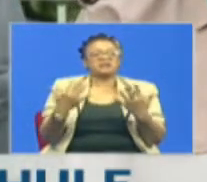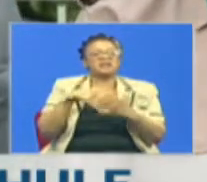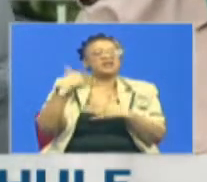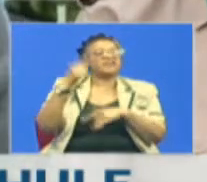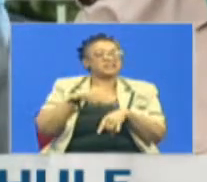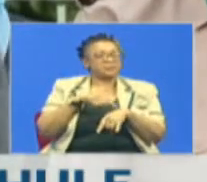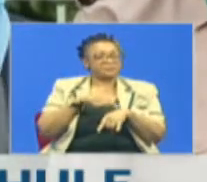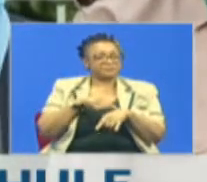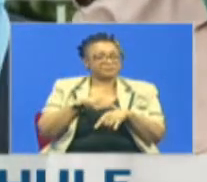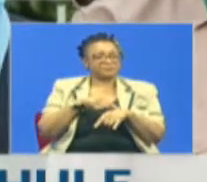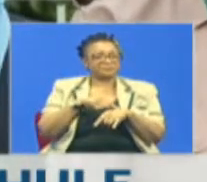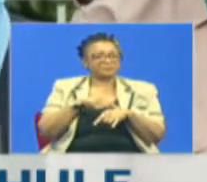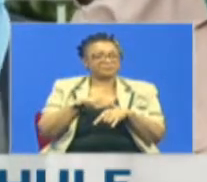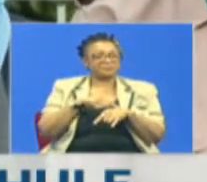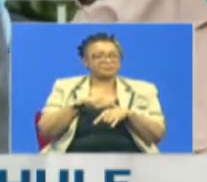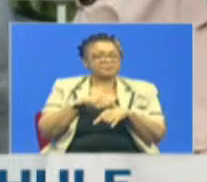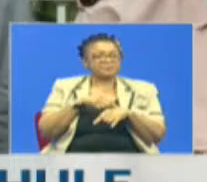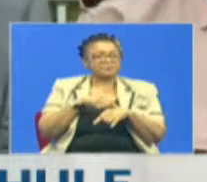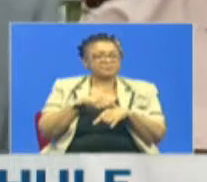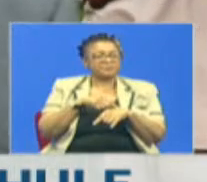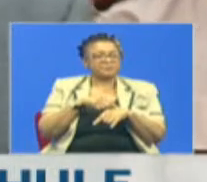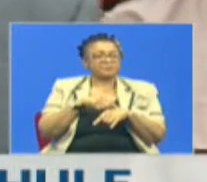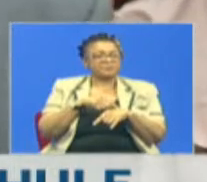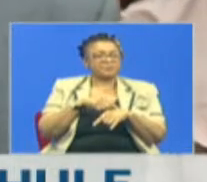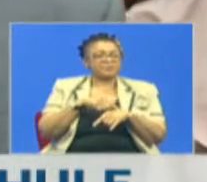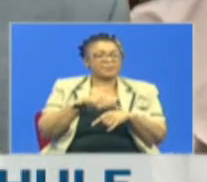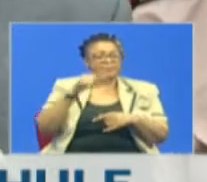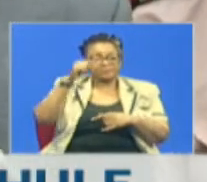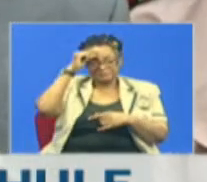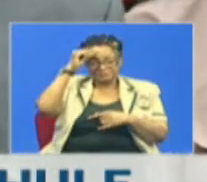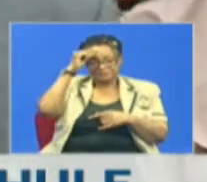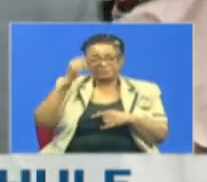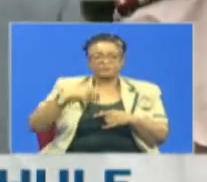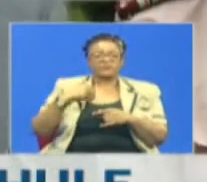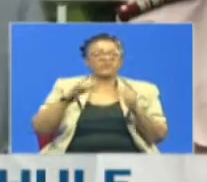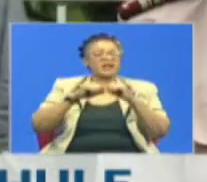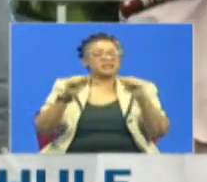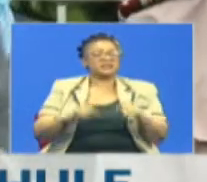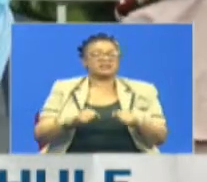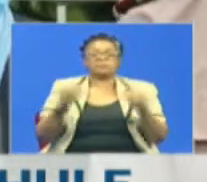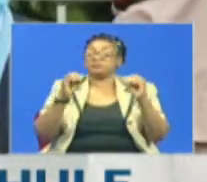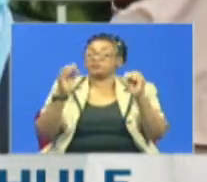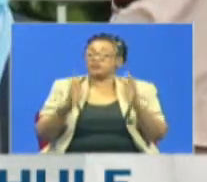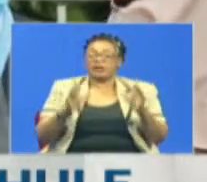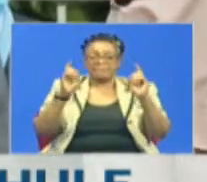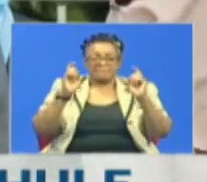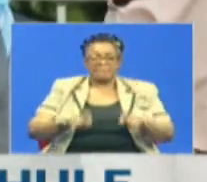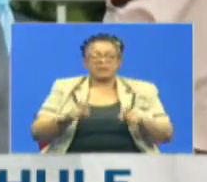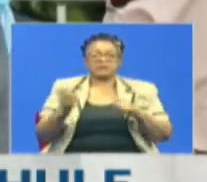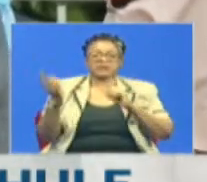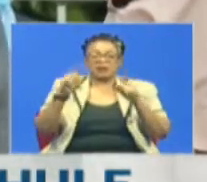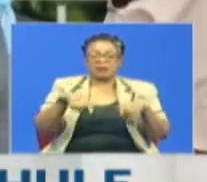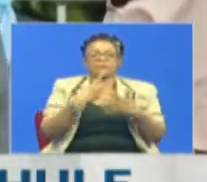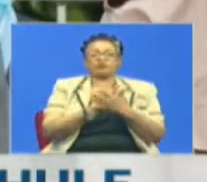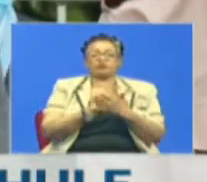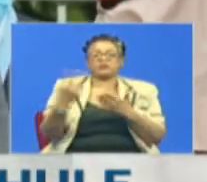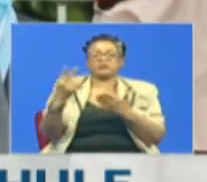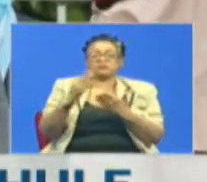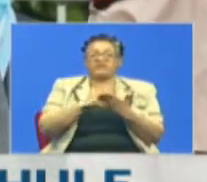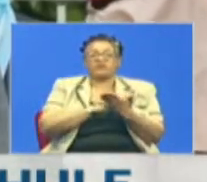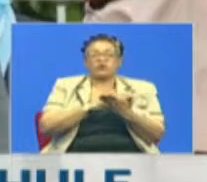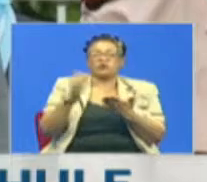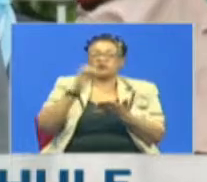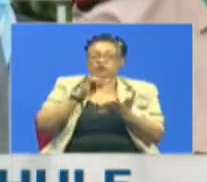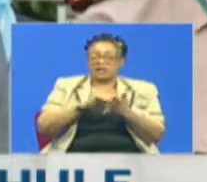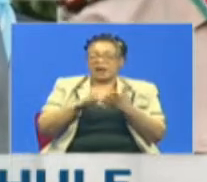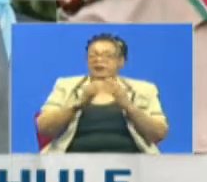is developing a system where teachers must come maybe 2 weeks before so that they are trained on